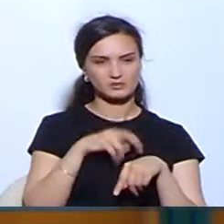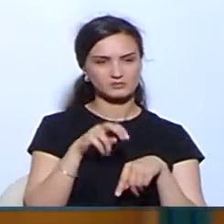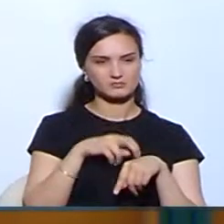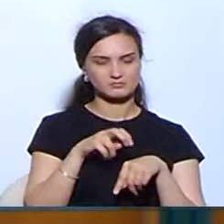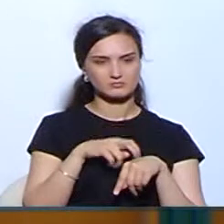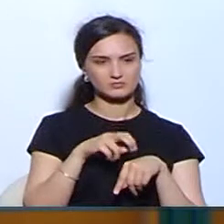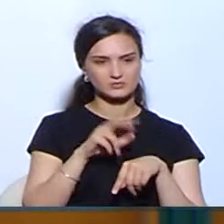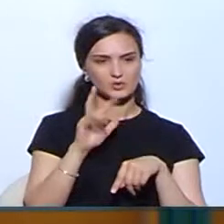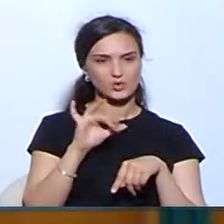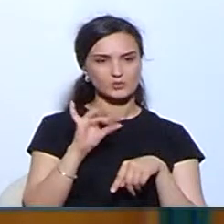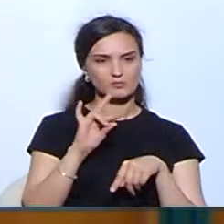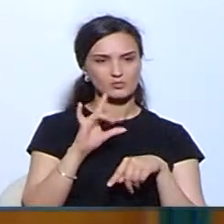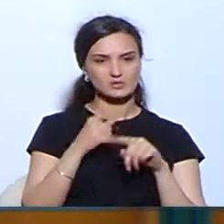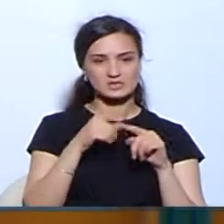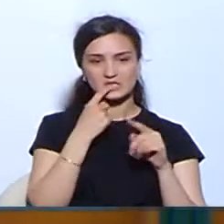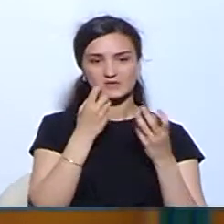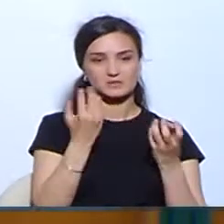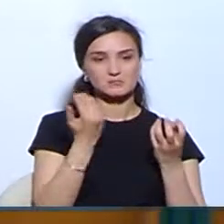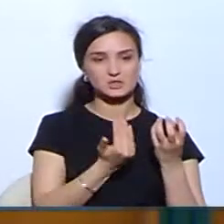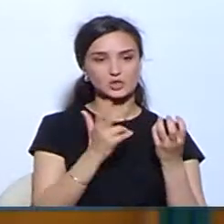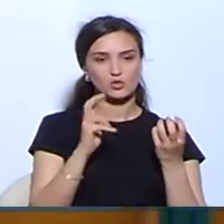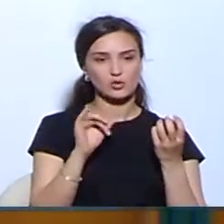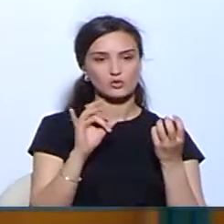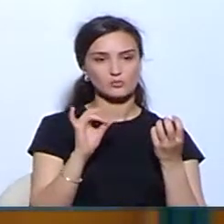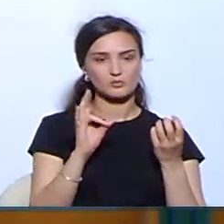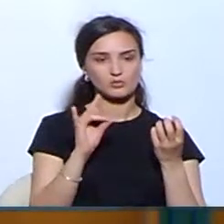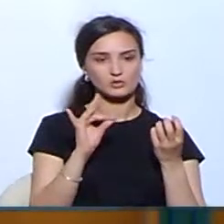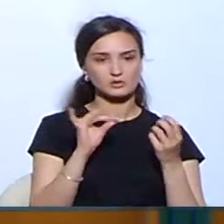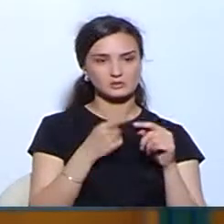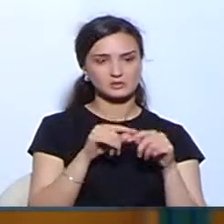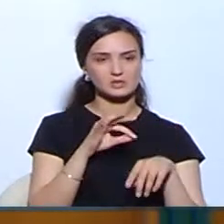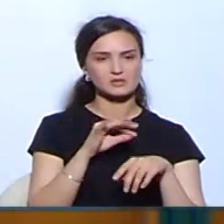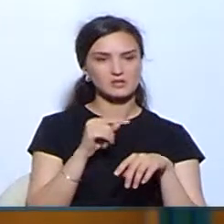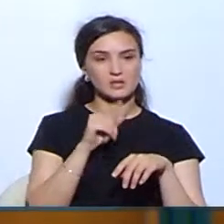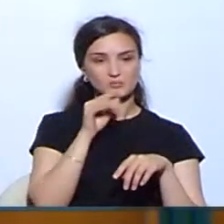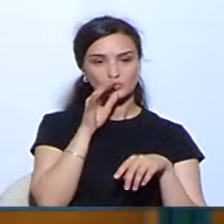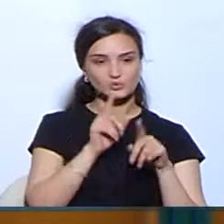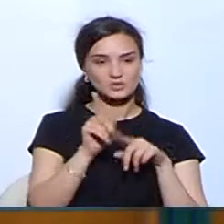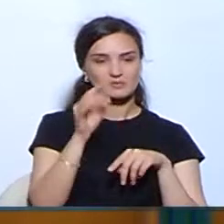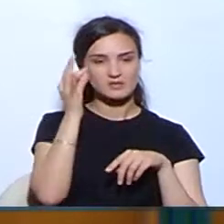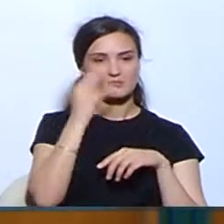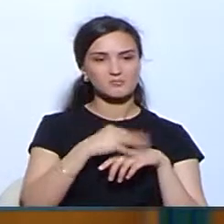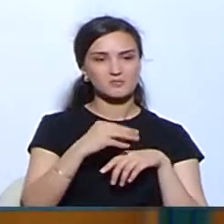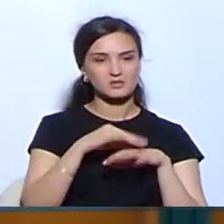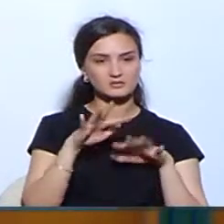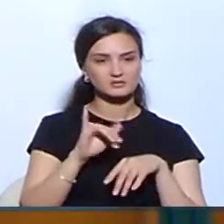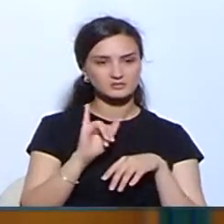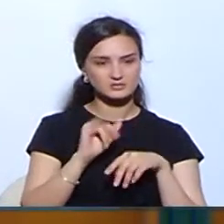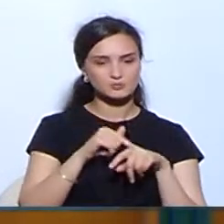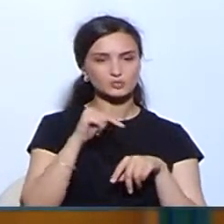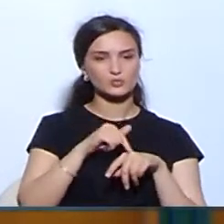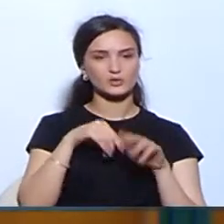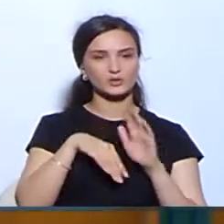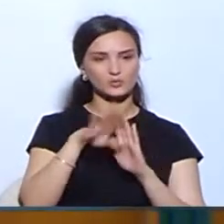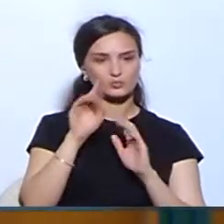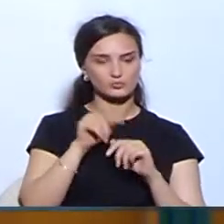ეს ჰორმონები, რომელსაც საკვერცხე გამომუშავებს, ცნობიერი არის კანი, თმიანი საფარველი, ურთიერთობთა სისტემა და ყველა